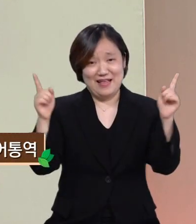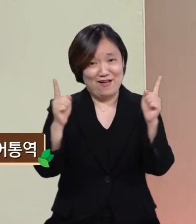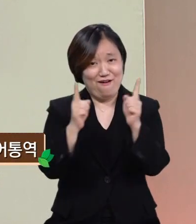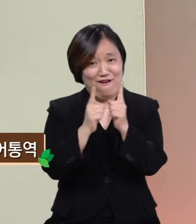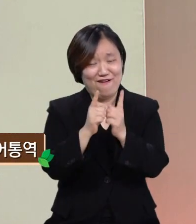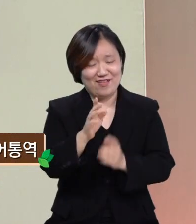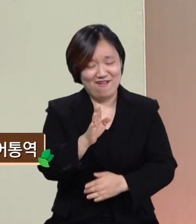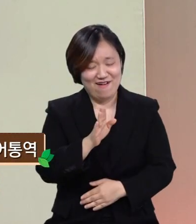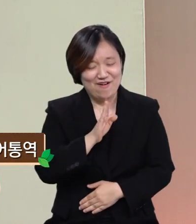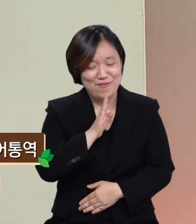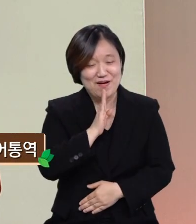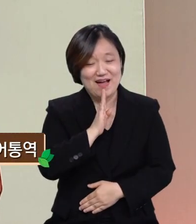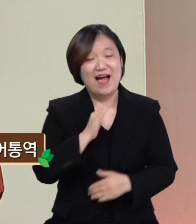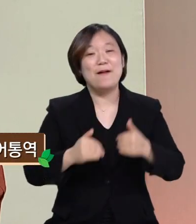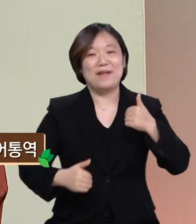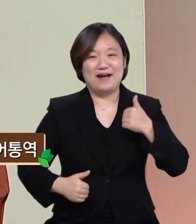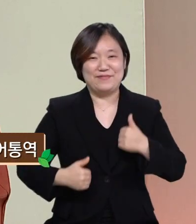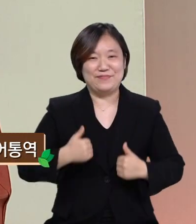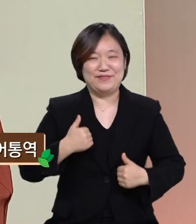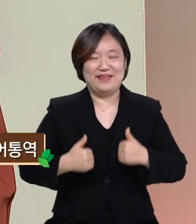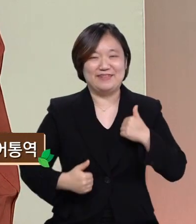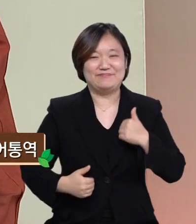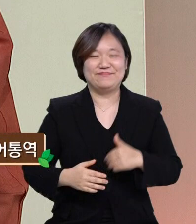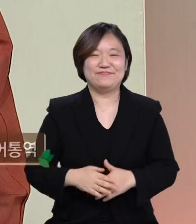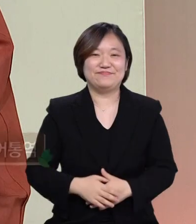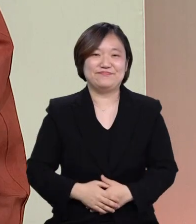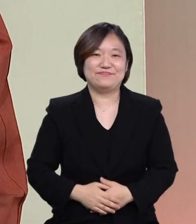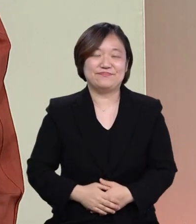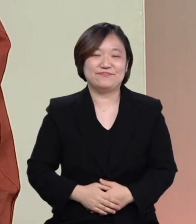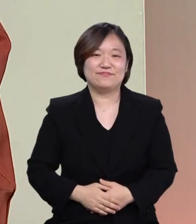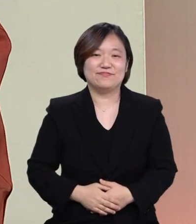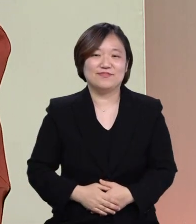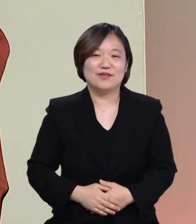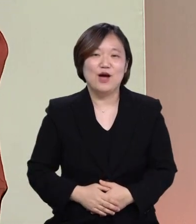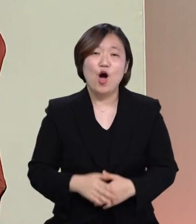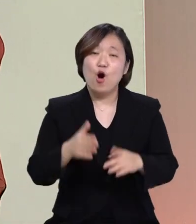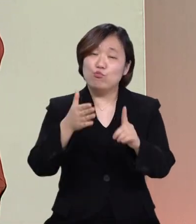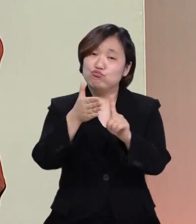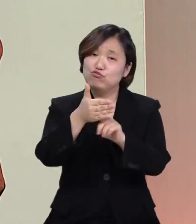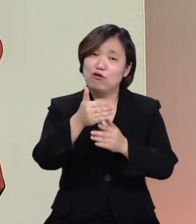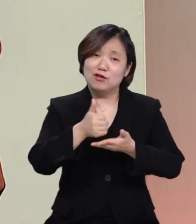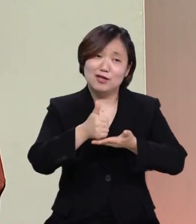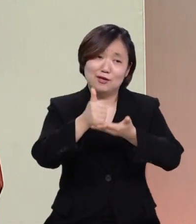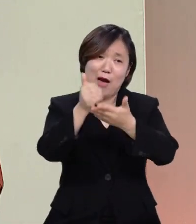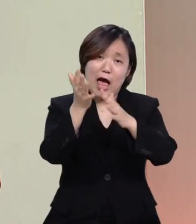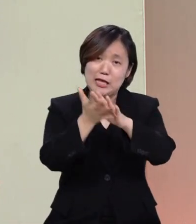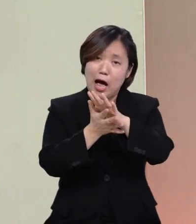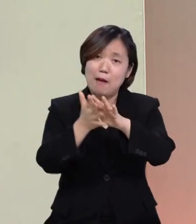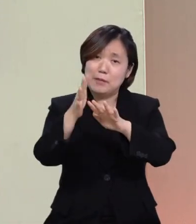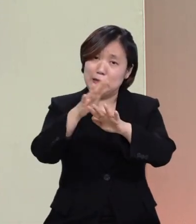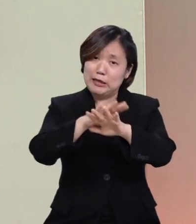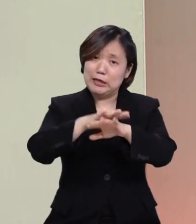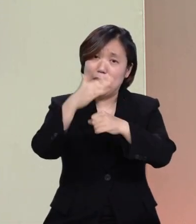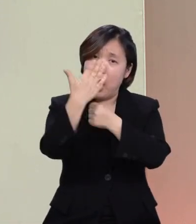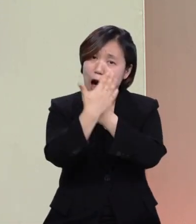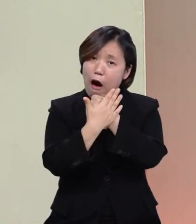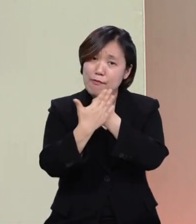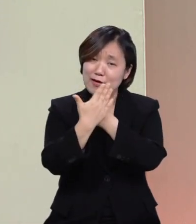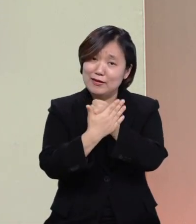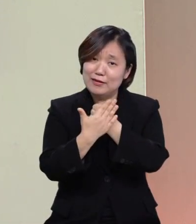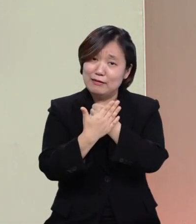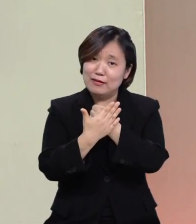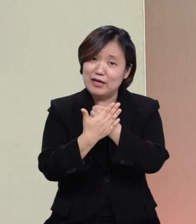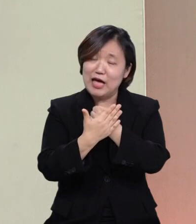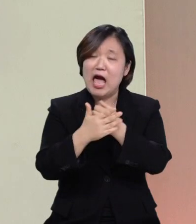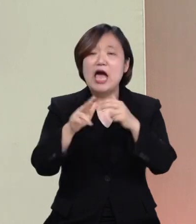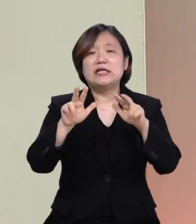되어서 진심으로 반갑습니다 우리 부처님의 가피는 현재 진행형입니다